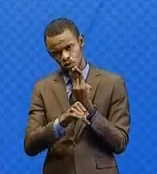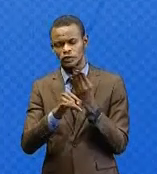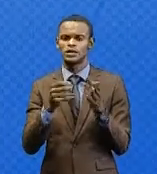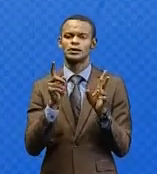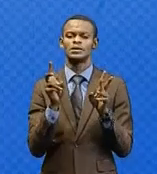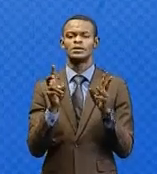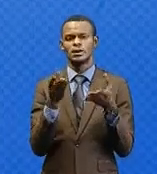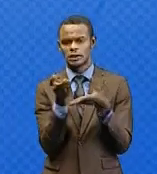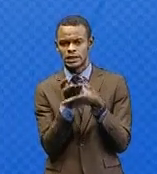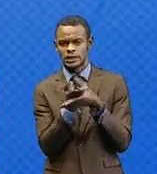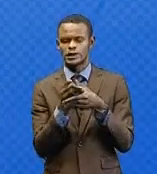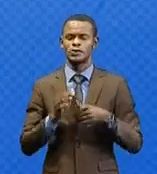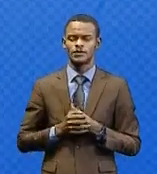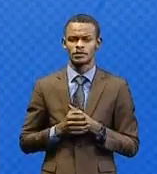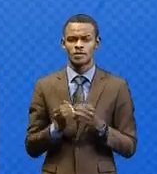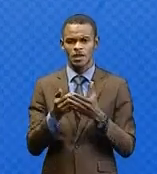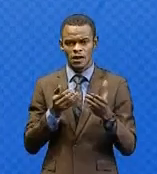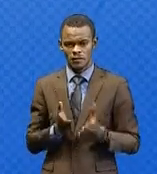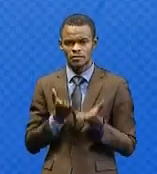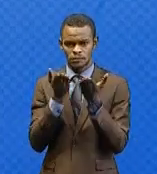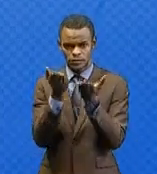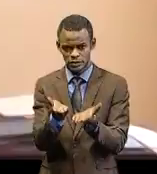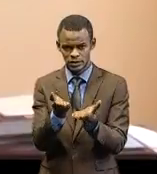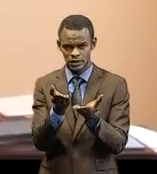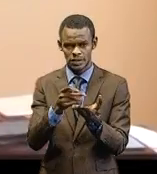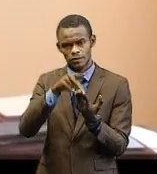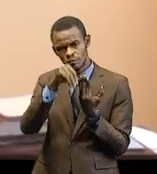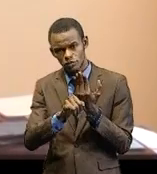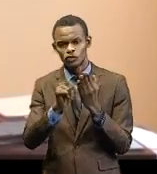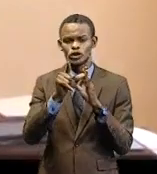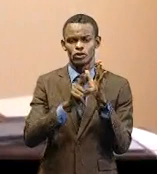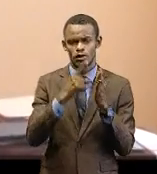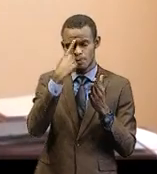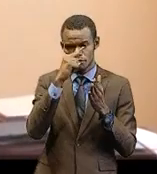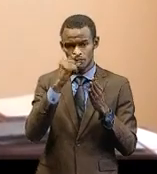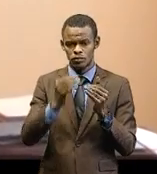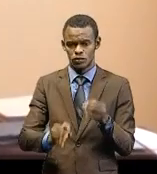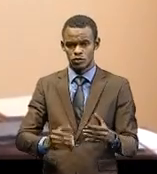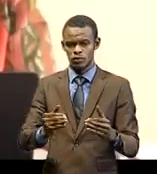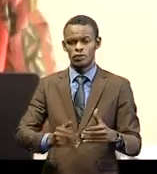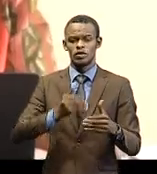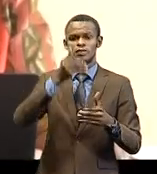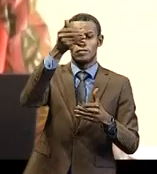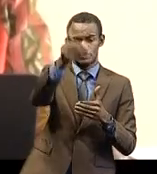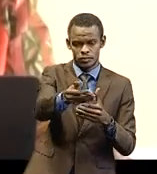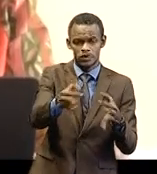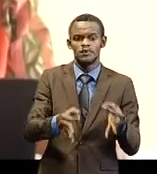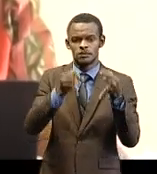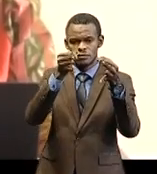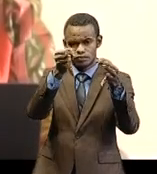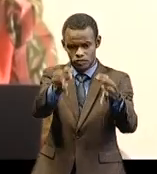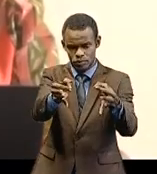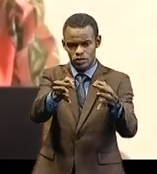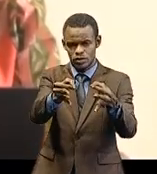Avant de présenter le projet de loi autorisant la prorogation de l'état de siège, la ministre d'État, ministre de